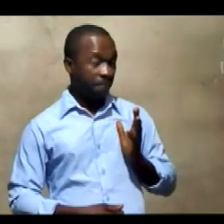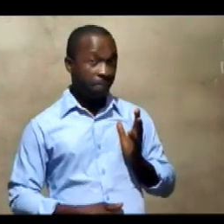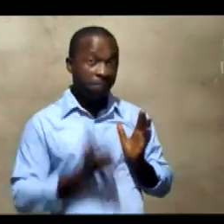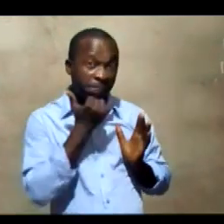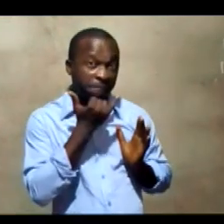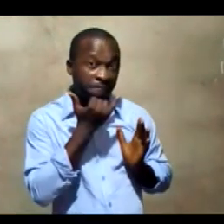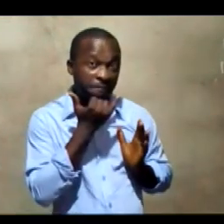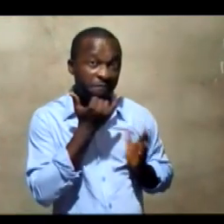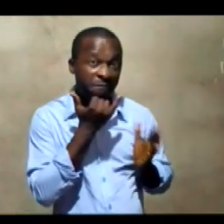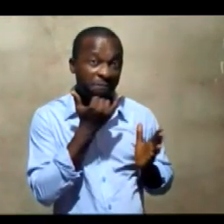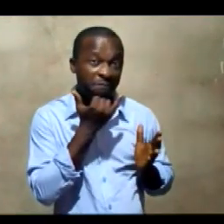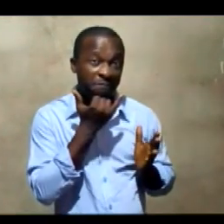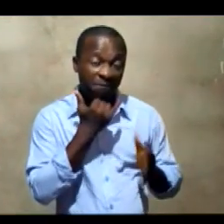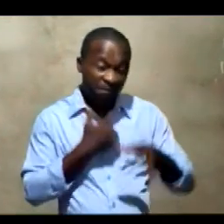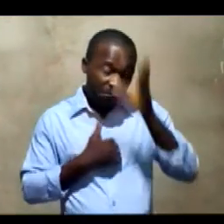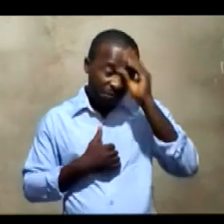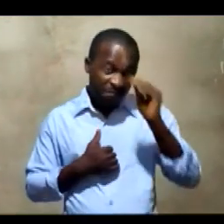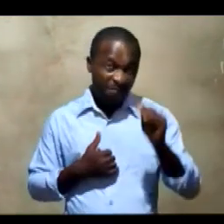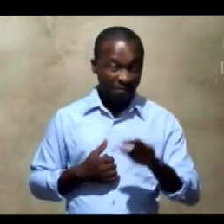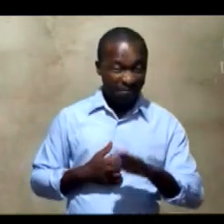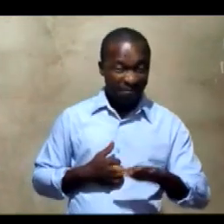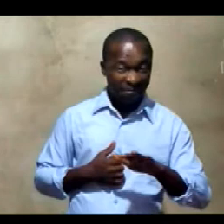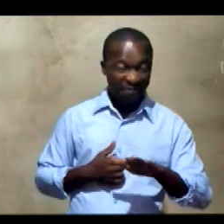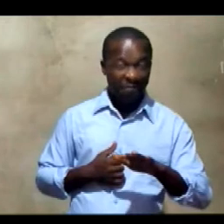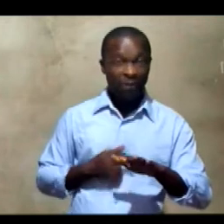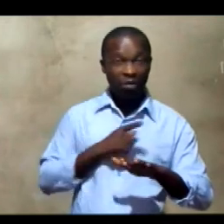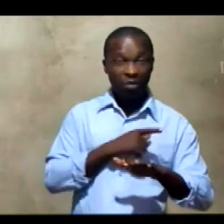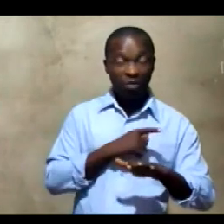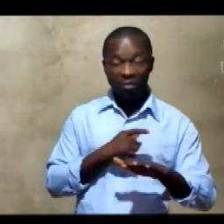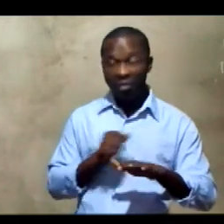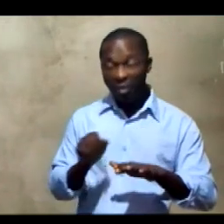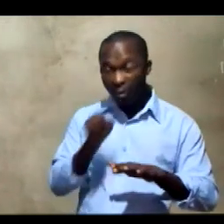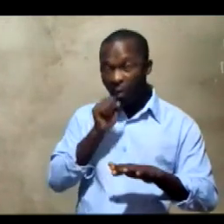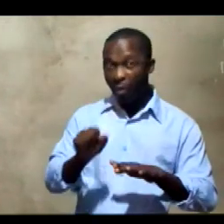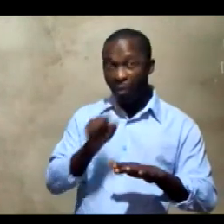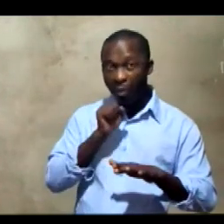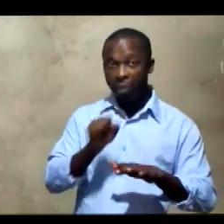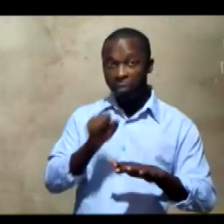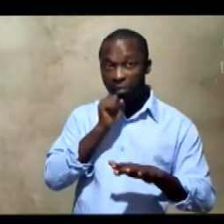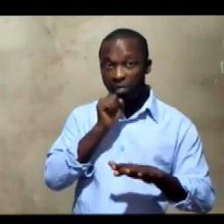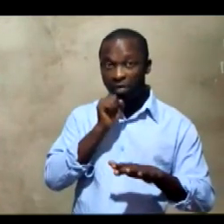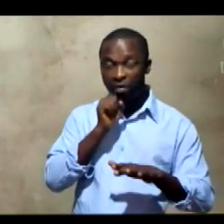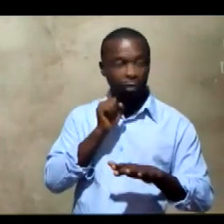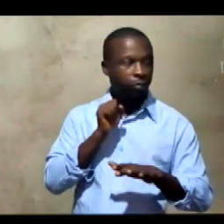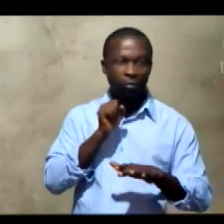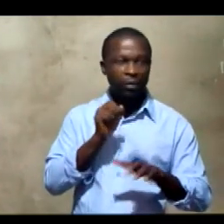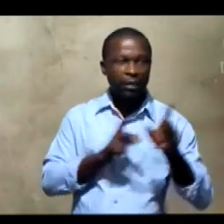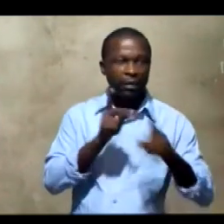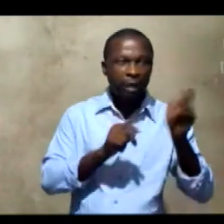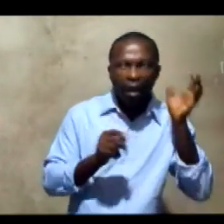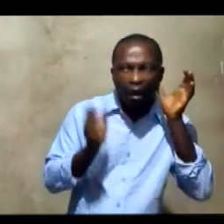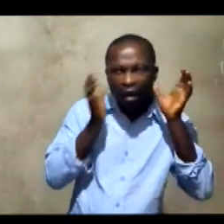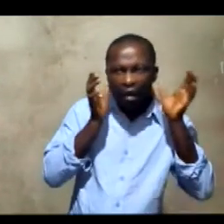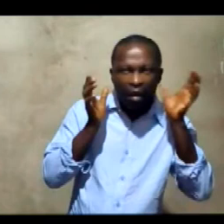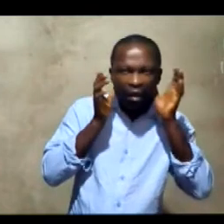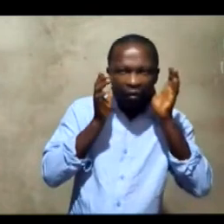bourreau à sa famille au commissariat public. Un guet-apens a été tendu pour surprendre le mis en cause en plein acte. Yasser Trésor-Tano et Marius